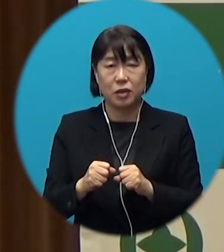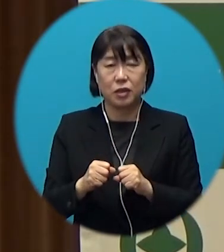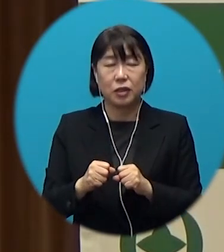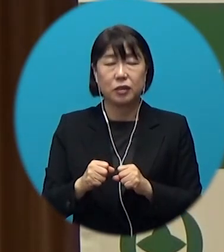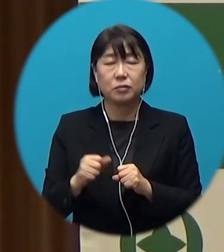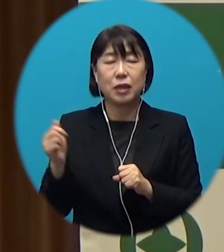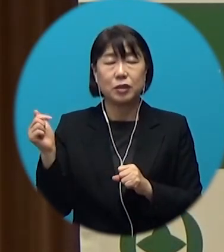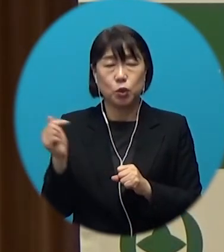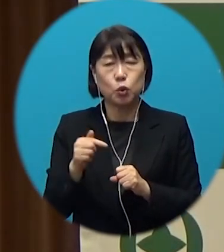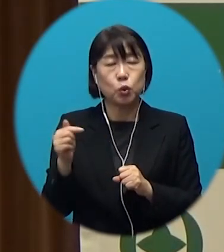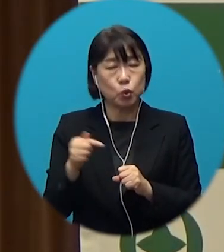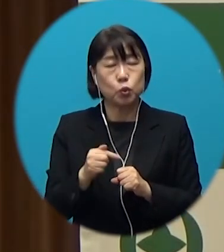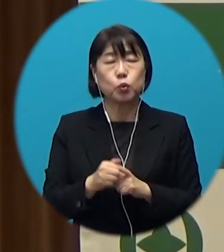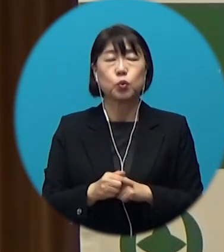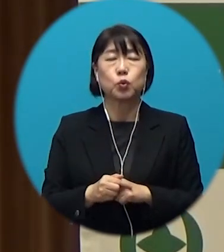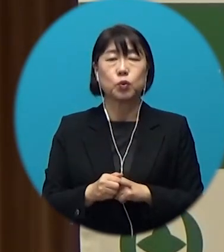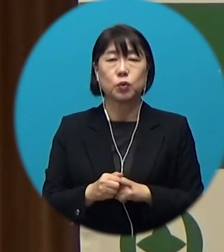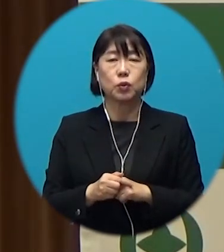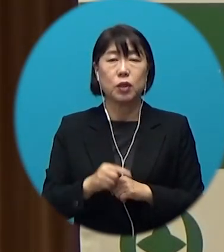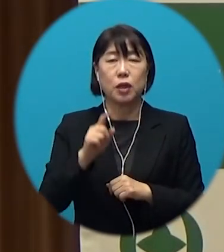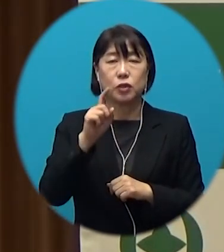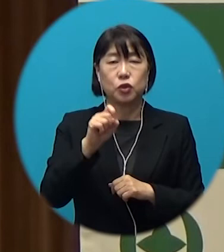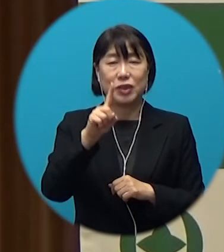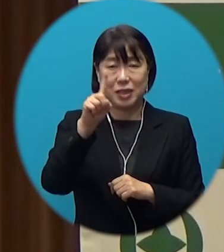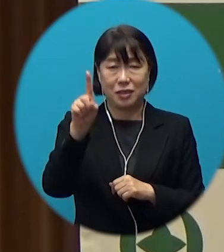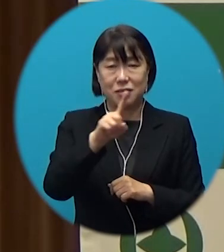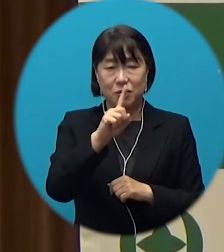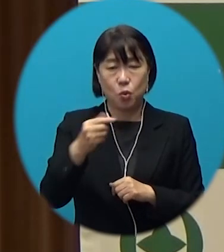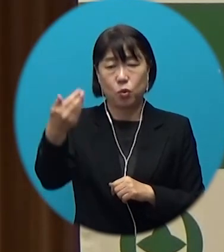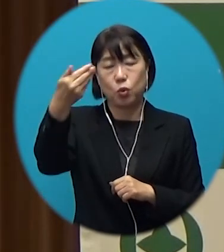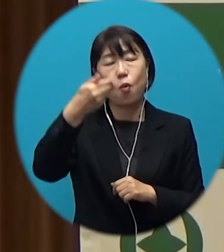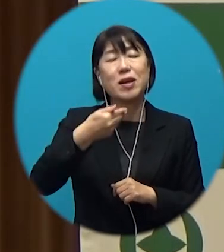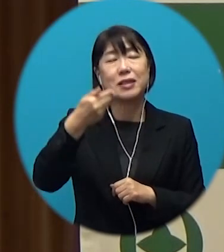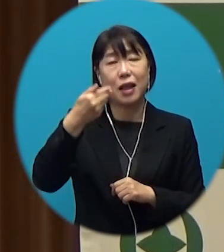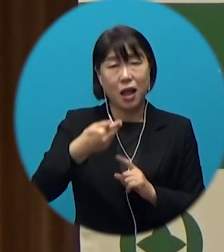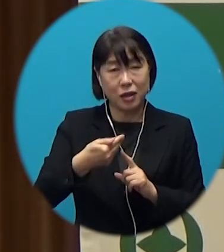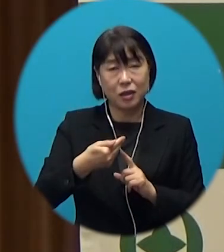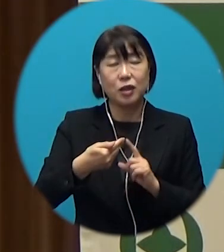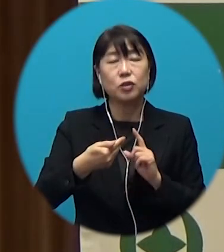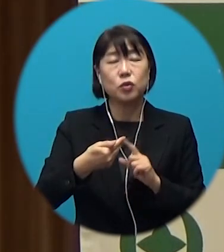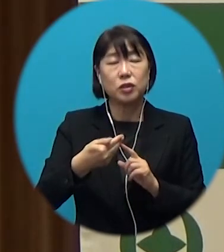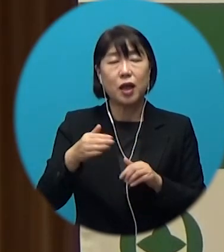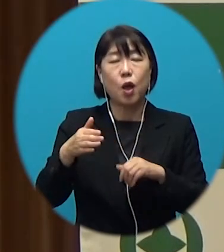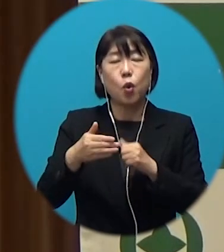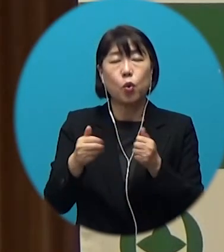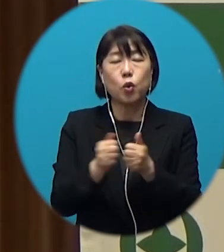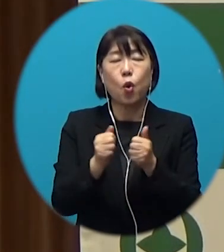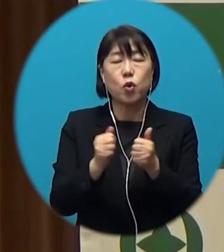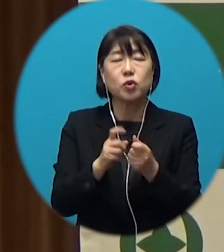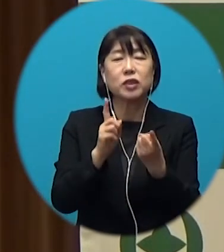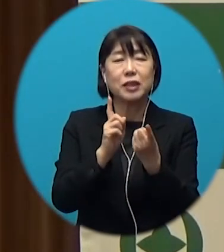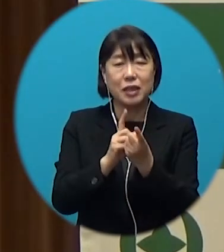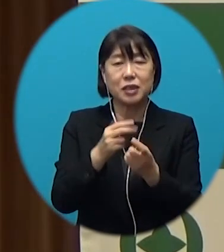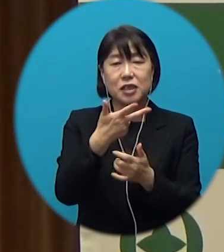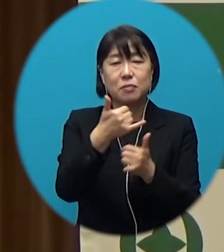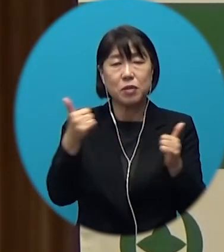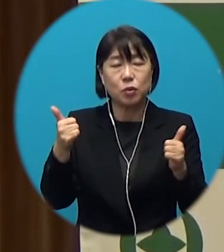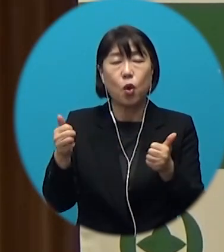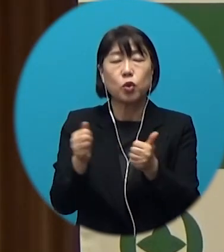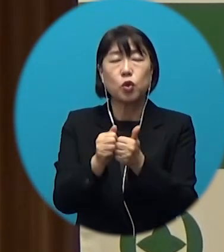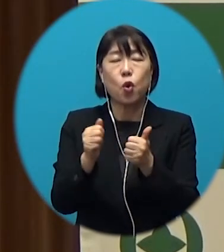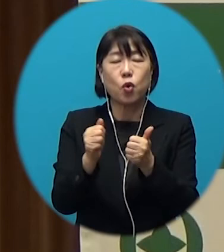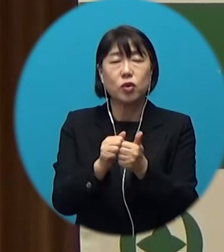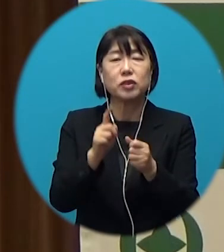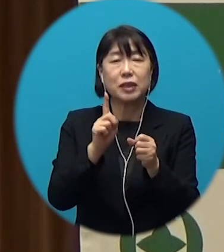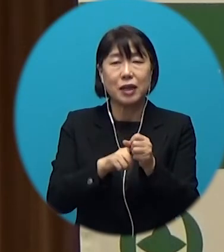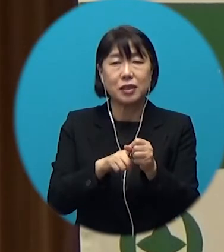あの11人の方からお問い合わせをいただいておりまして、まあ、こういったご協力に対してですね、あの市民の皆様のご協力に対して、各夫